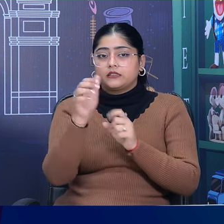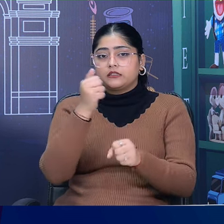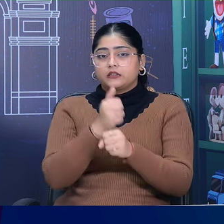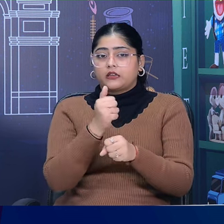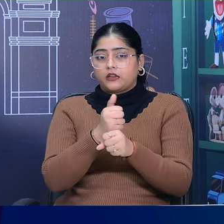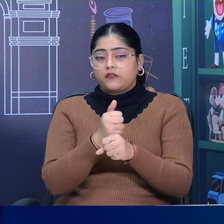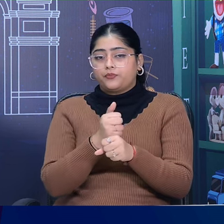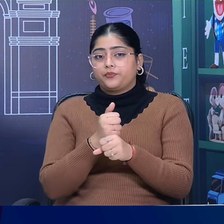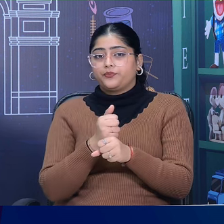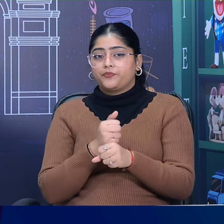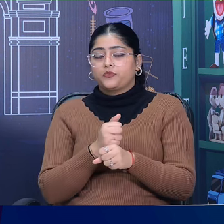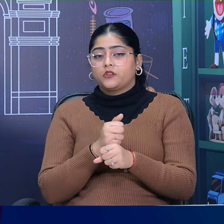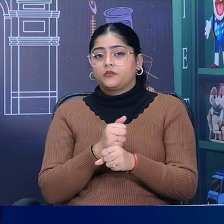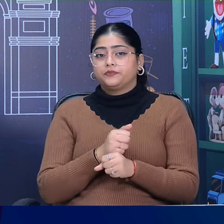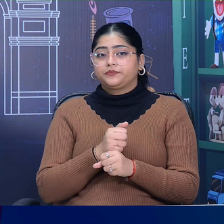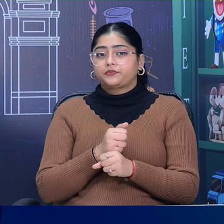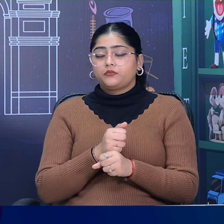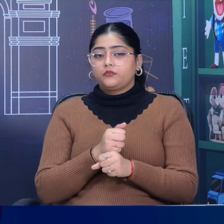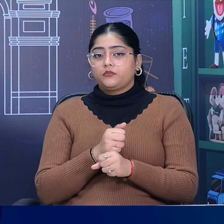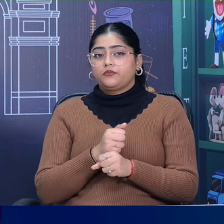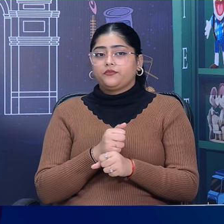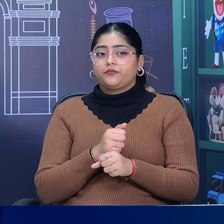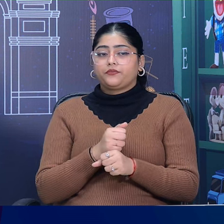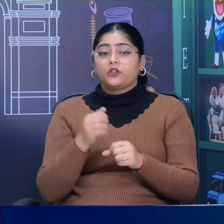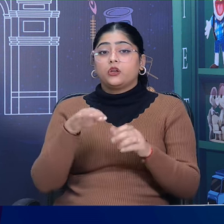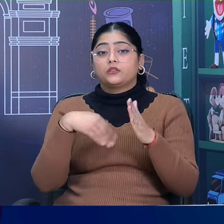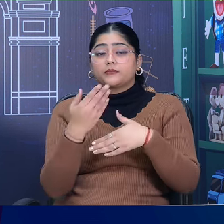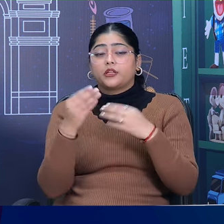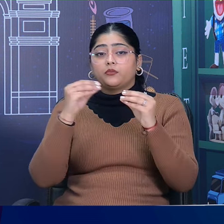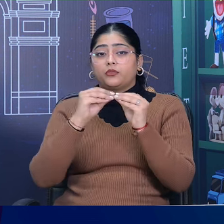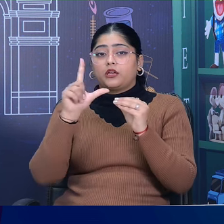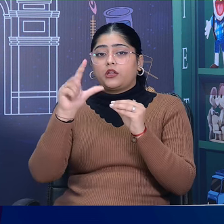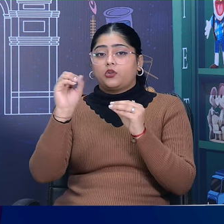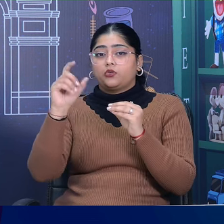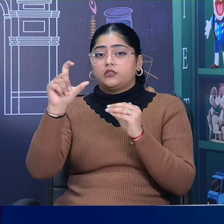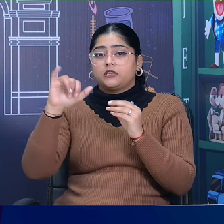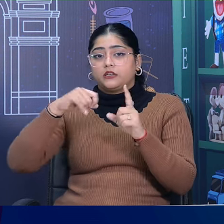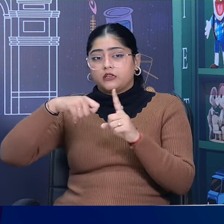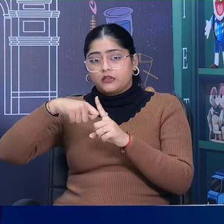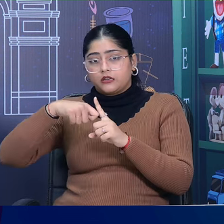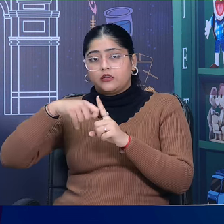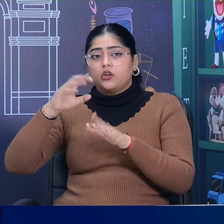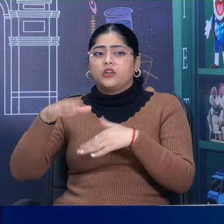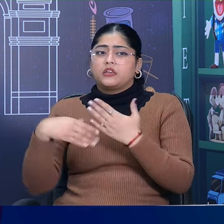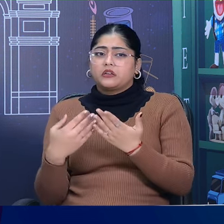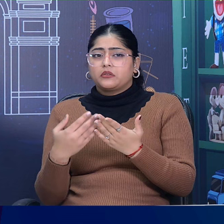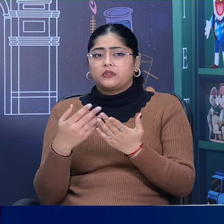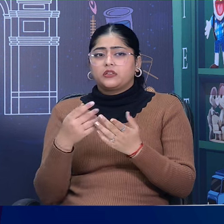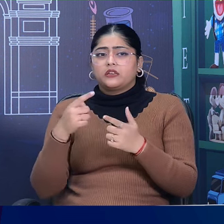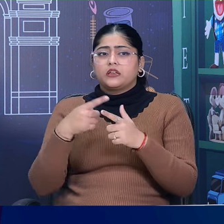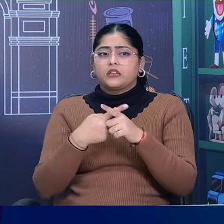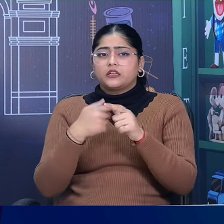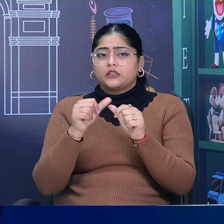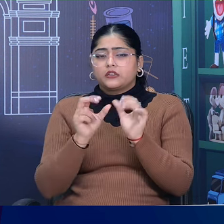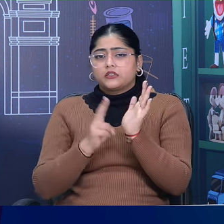सामान्य भाषा में इसको जिला परिषद कहा जाता है जो कि डिस्ट्रिक्ट लेवल पे होता है देन ब्लॉक लेवल जिसको जनपद भी क कहते हैं और पंचायती समिति भी कहते हैं ये हमारा ब्लॉक